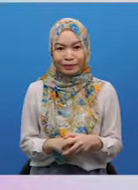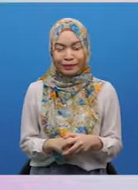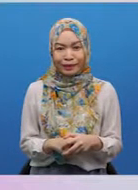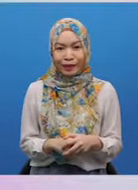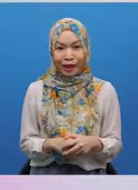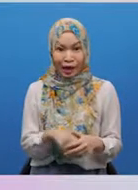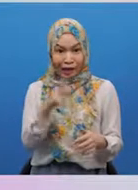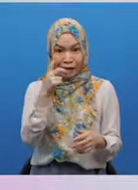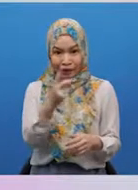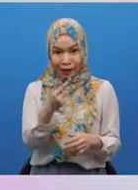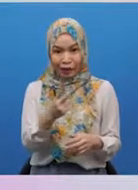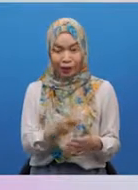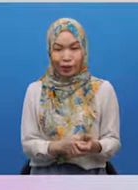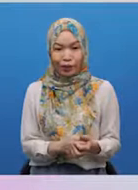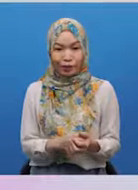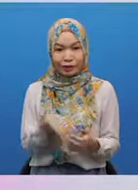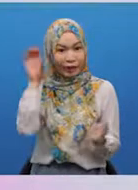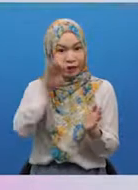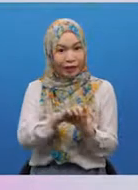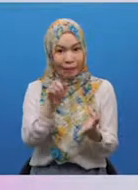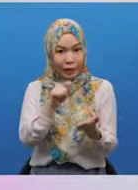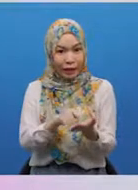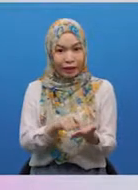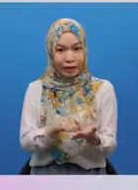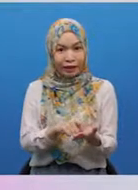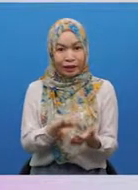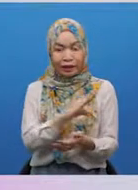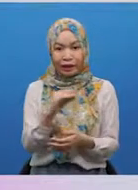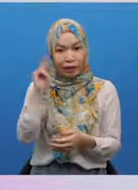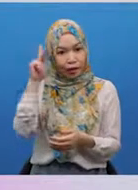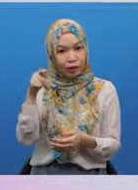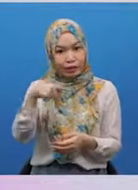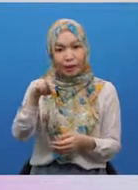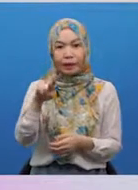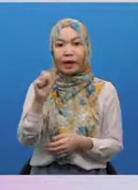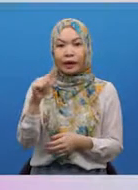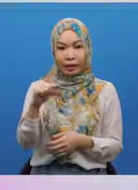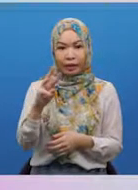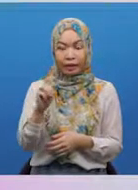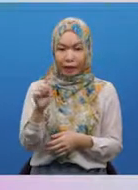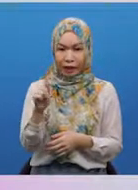Sila rujuk paparan slide tentang peta konsep pragmatik.